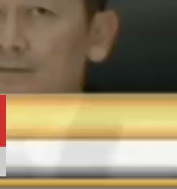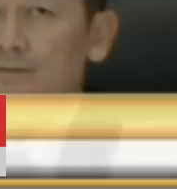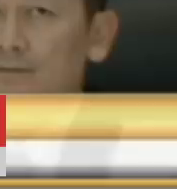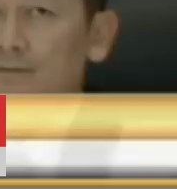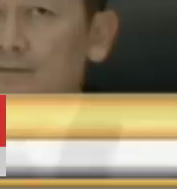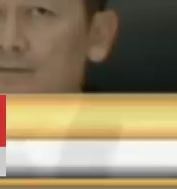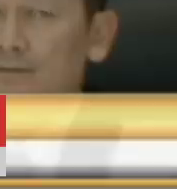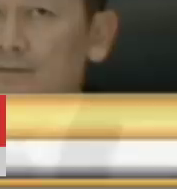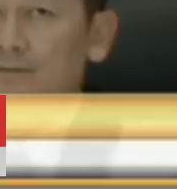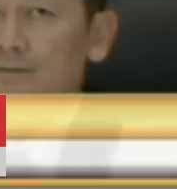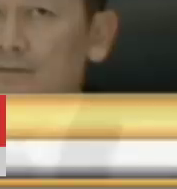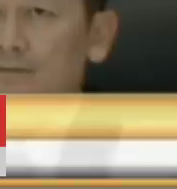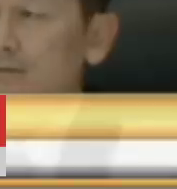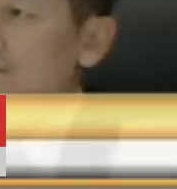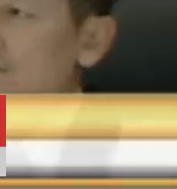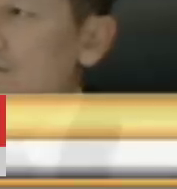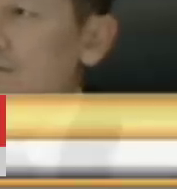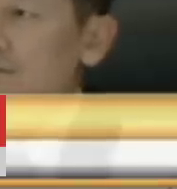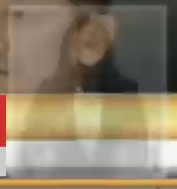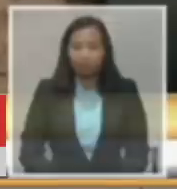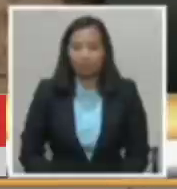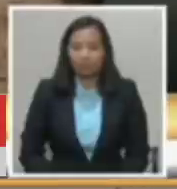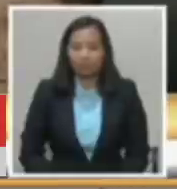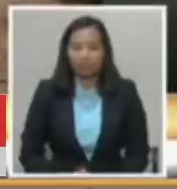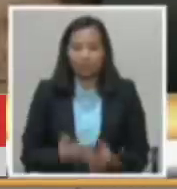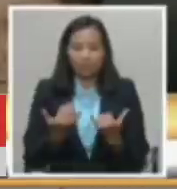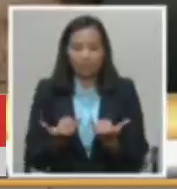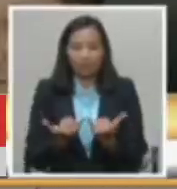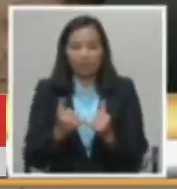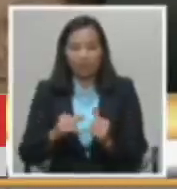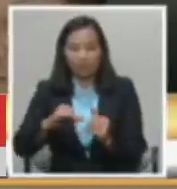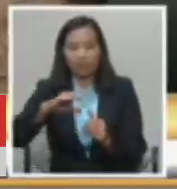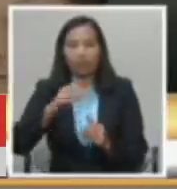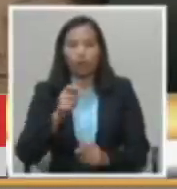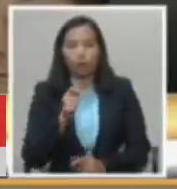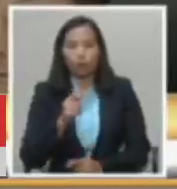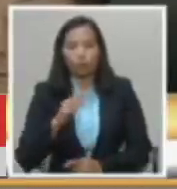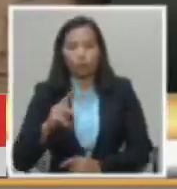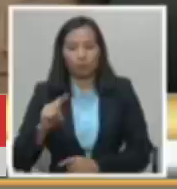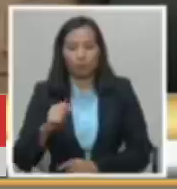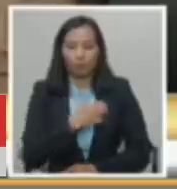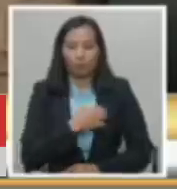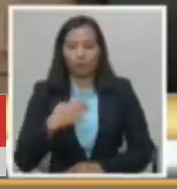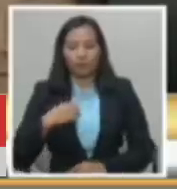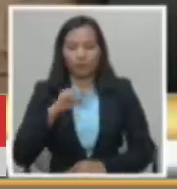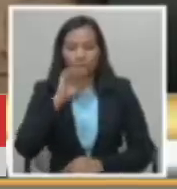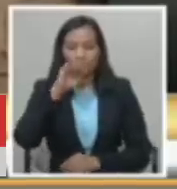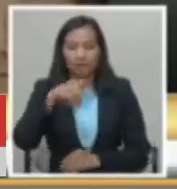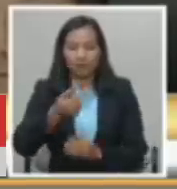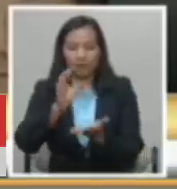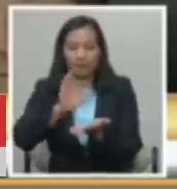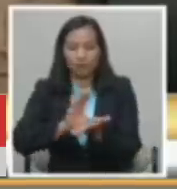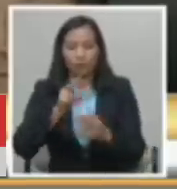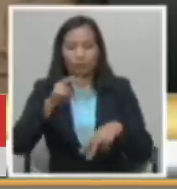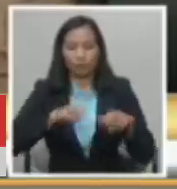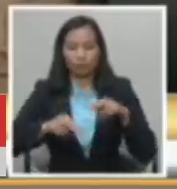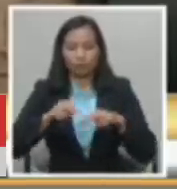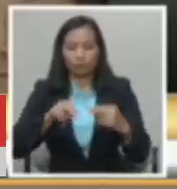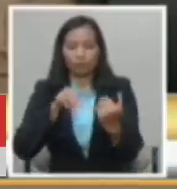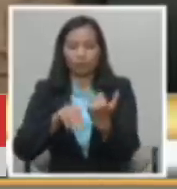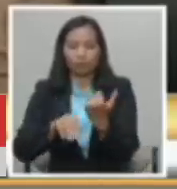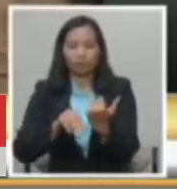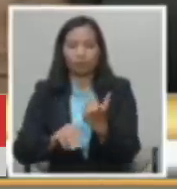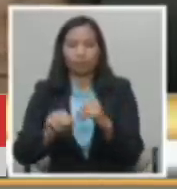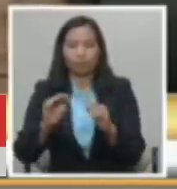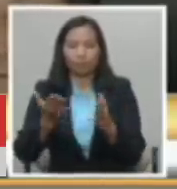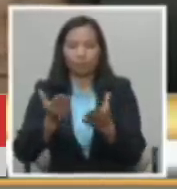ำรุดทรุดโทรมแต่องค์การบริหารส่วนตำบลหรือว่าเทศบาลเนี่ยไม่มีงบประมาณไปดูแลรักษารัฐบาล